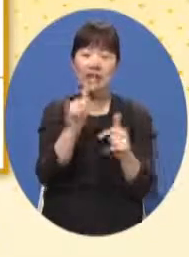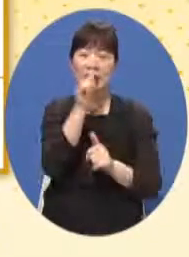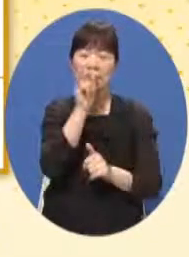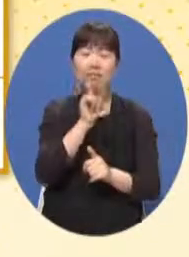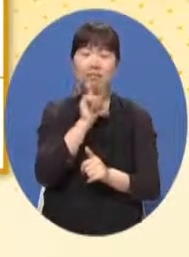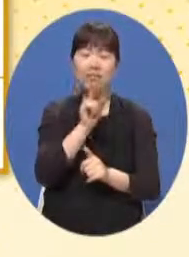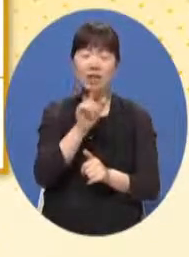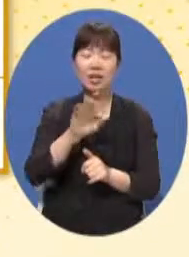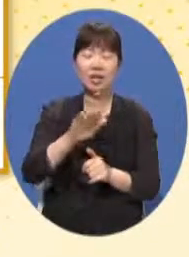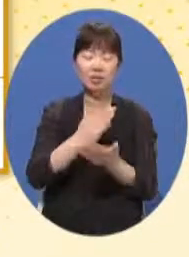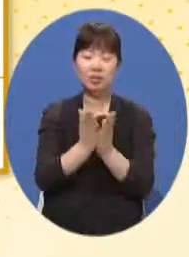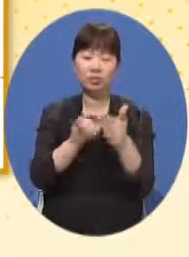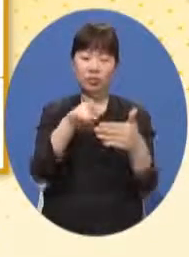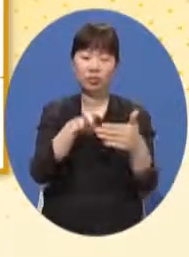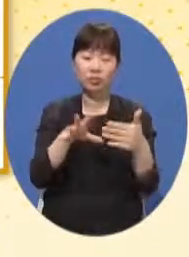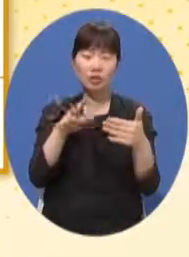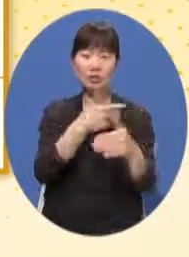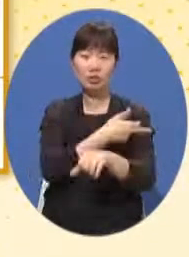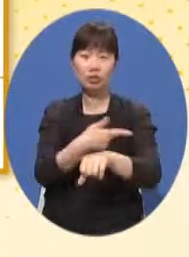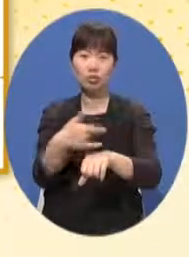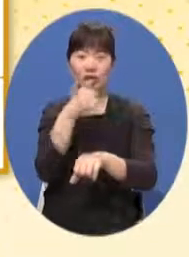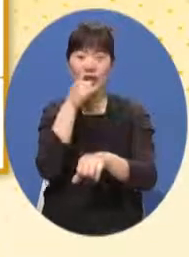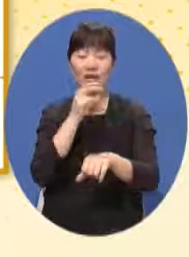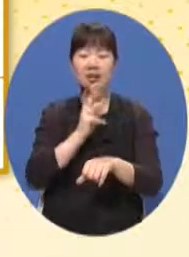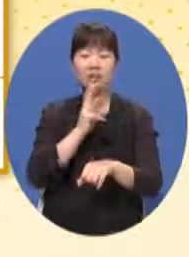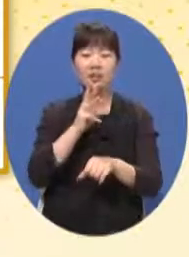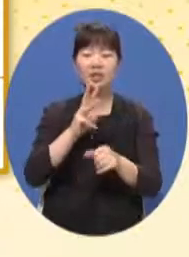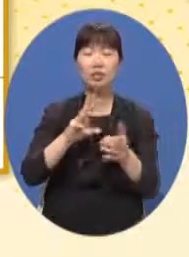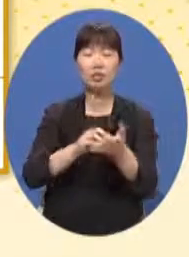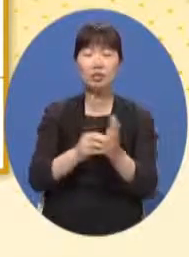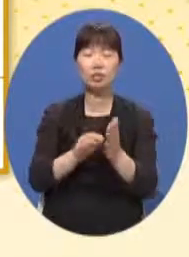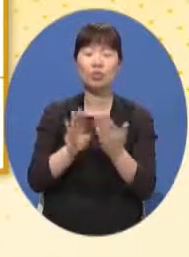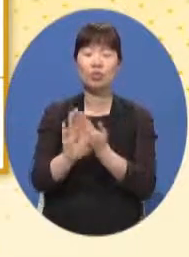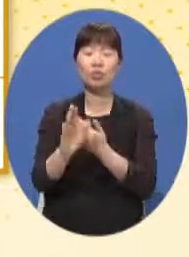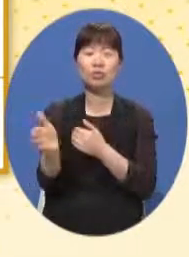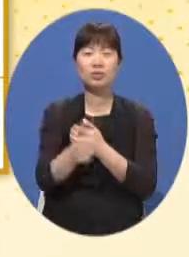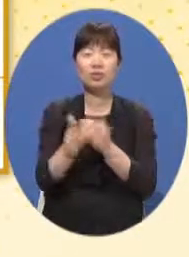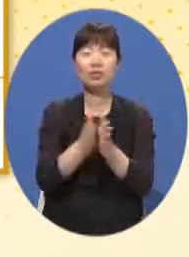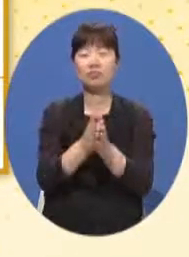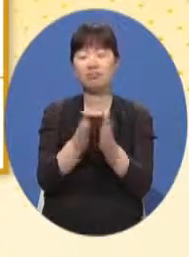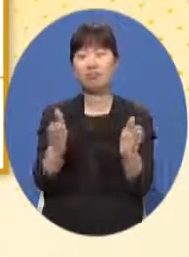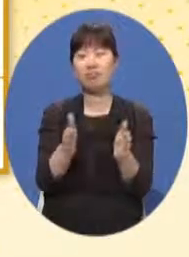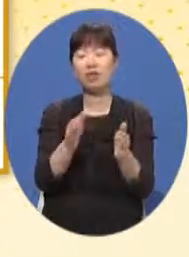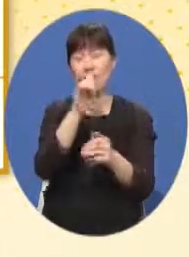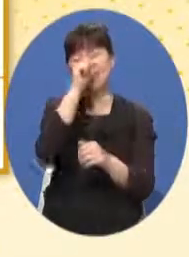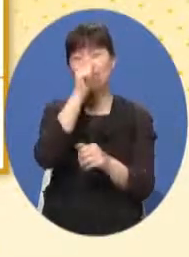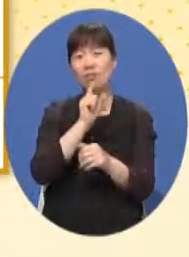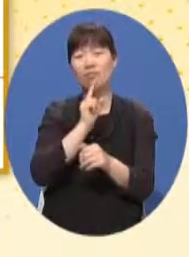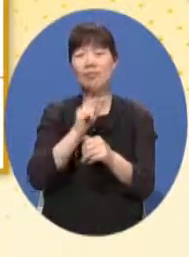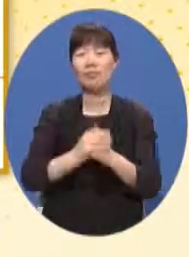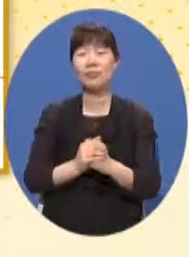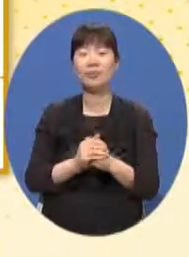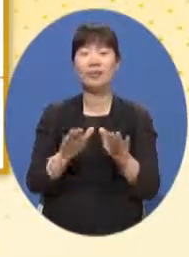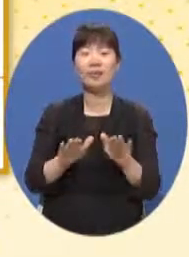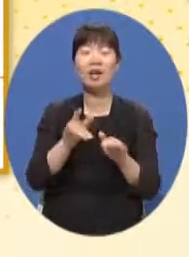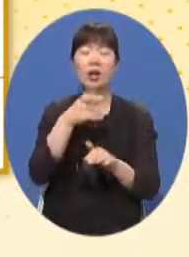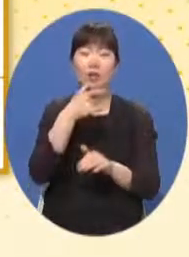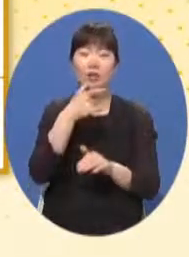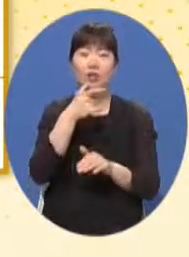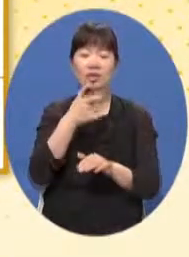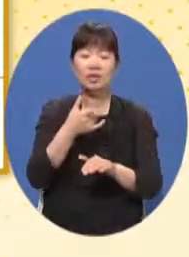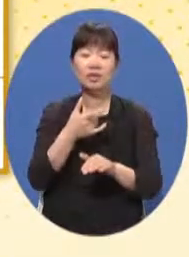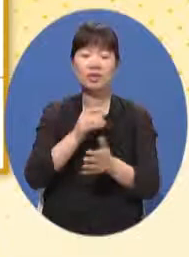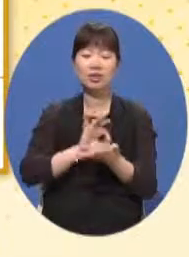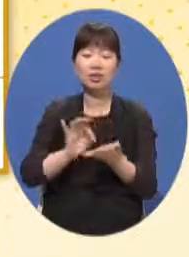있겠지만 수영? 네, 종목 중에 수영은 네. 한 3세 정도 이후부터 시작하시는 게 네. 좋고요. 네. 보통 이제 물을 또